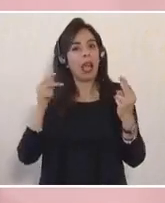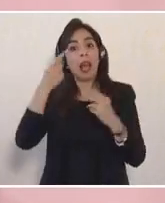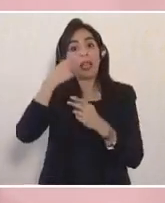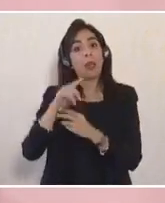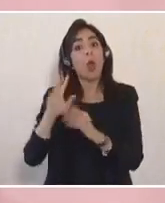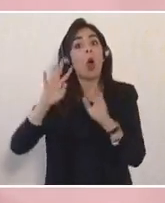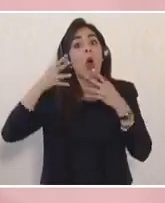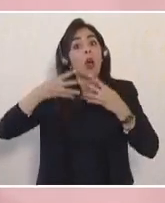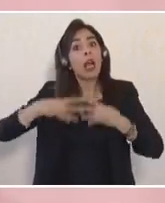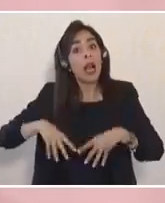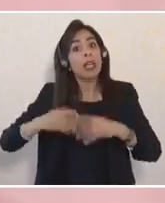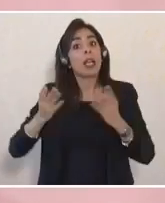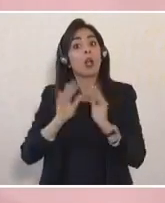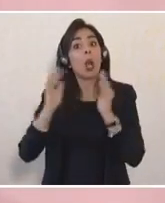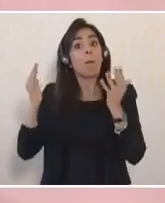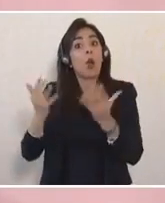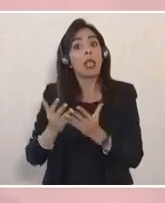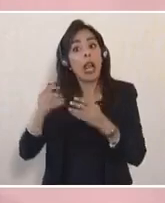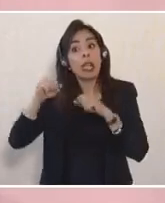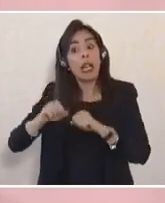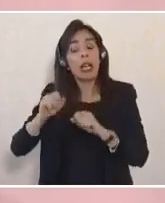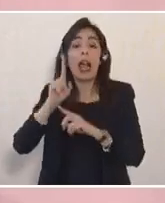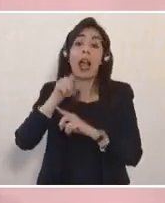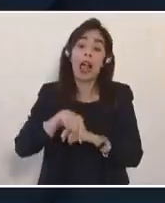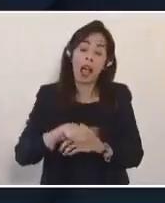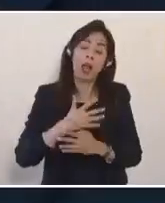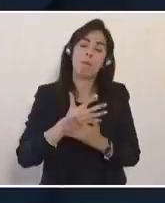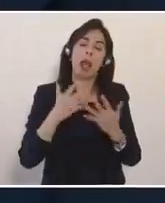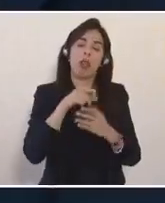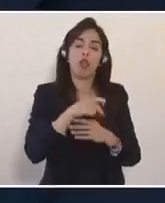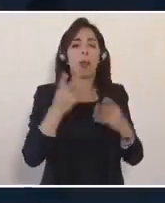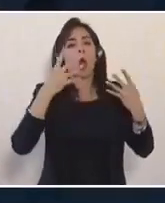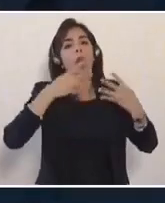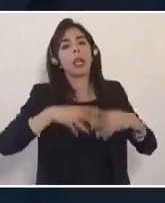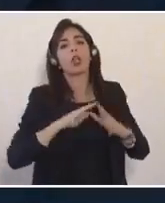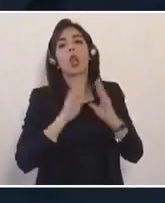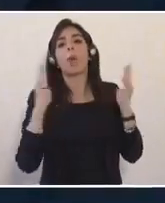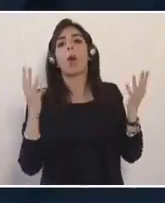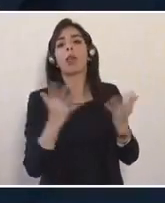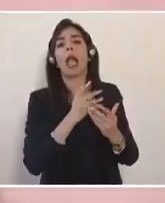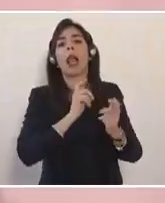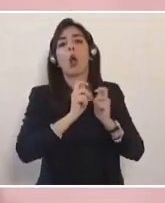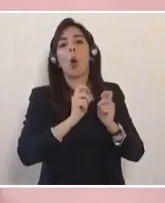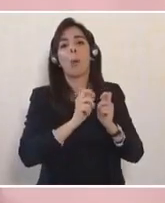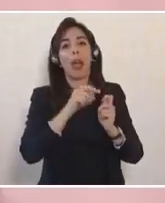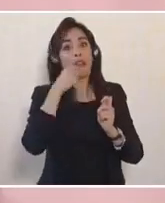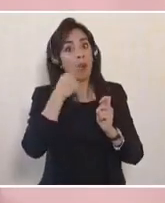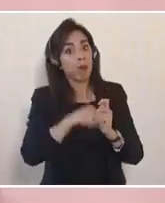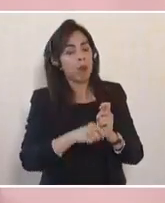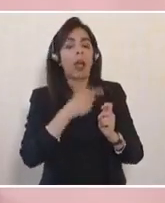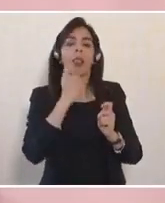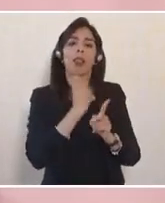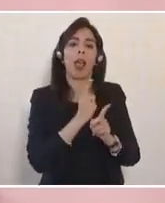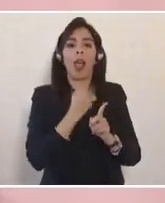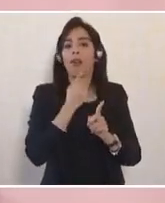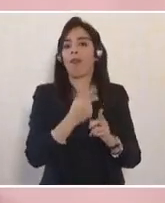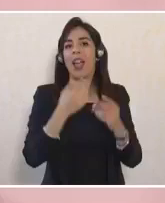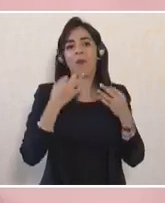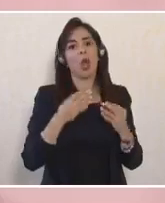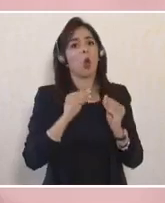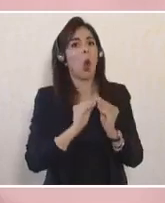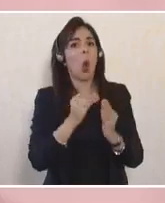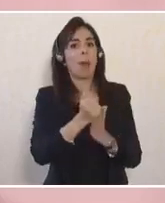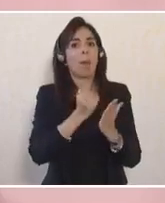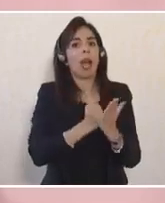soprattutto l'Organizzazione Mondiale del Commercio, che è quella che avrà l'ultima parola sulla proprietà intellettuale, sui brevetti dei